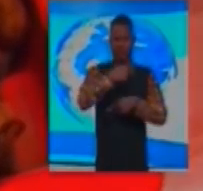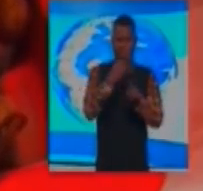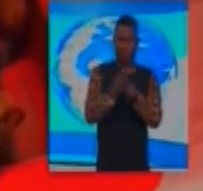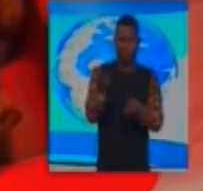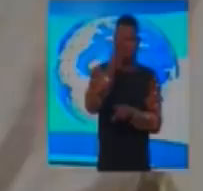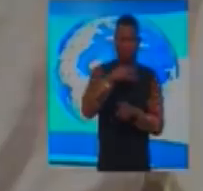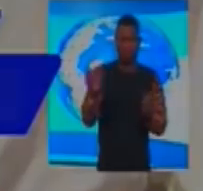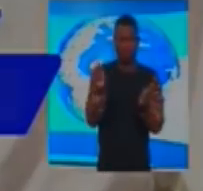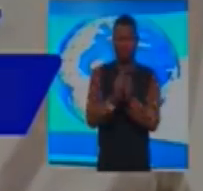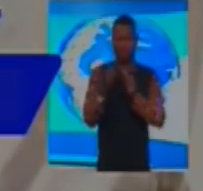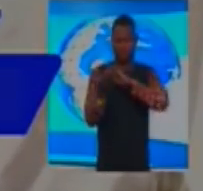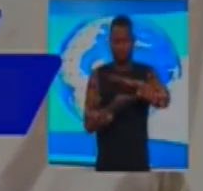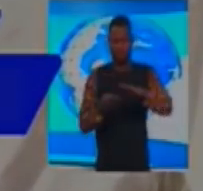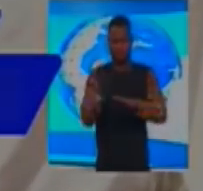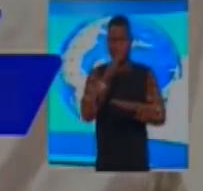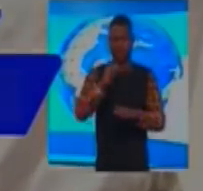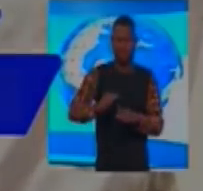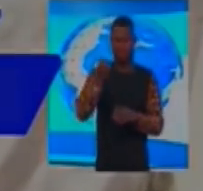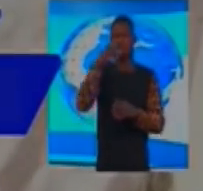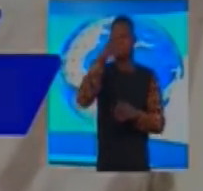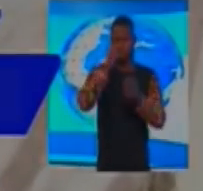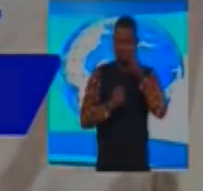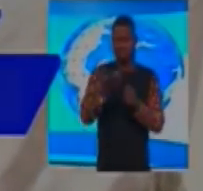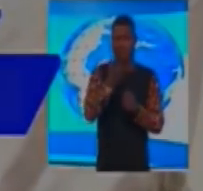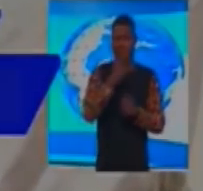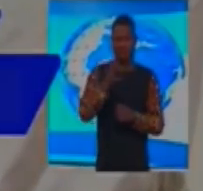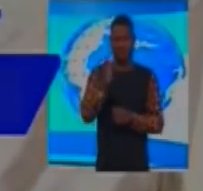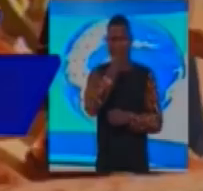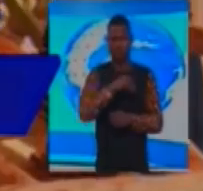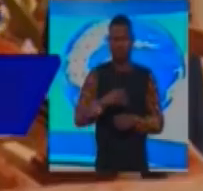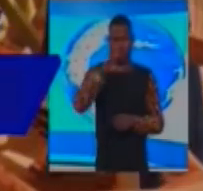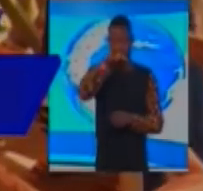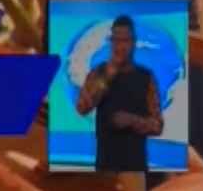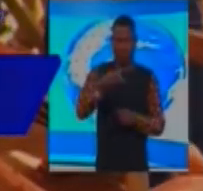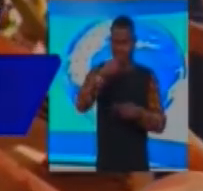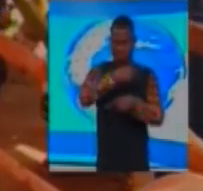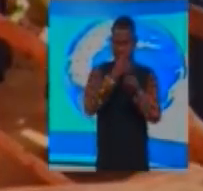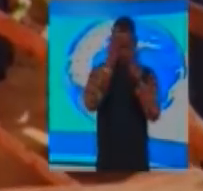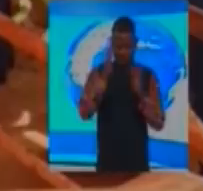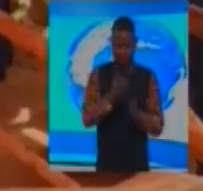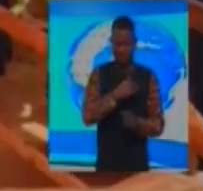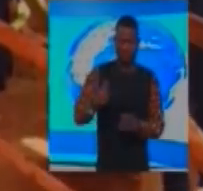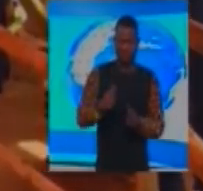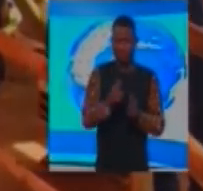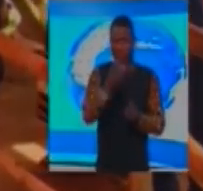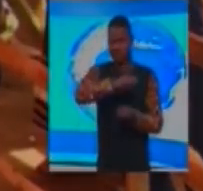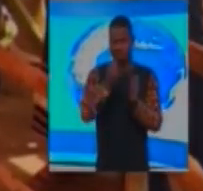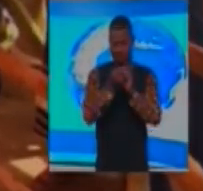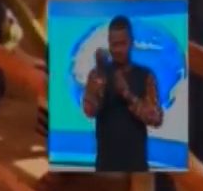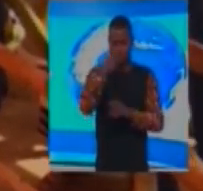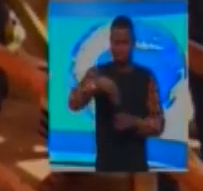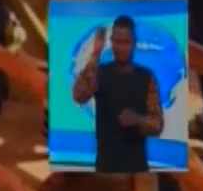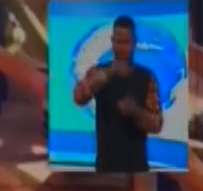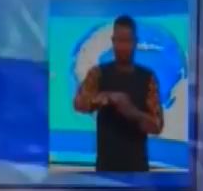les écoles ». Environ une 50aine de producteurs et transformateurs de lait participent à cette première édition.